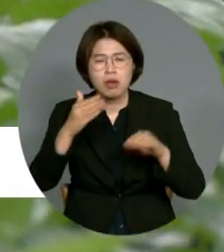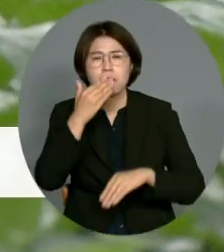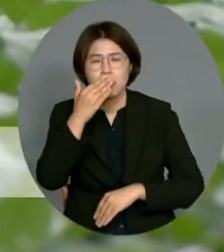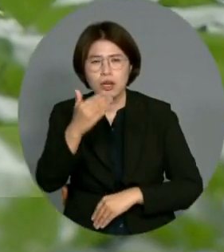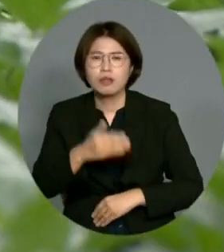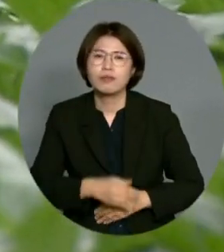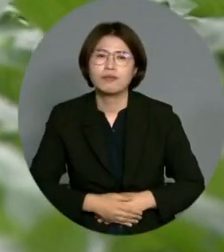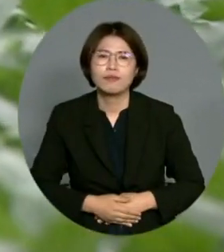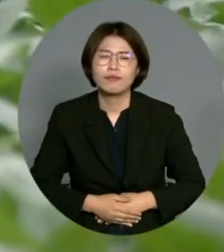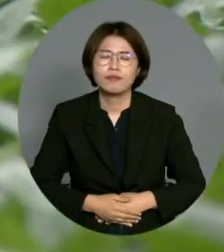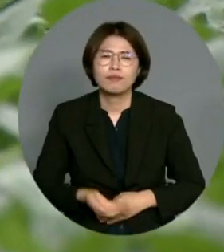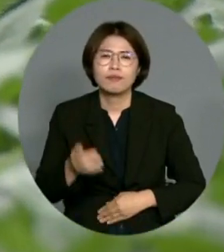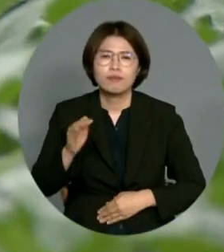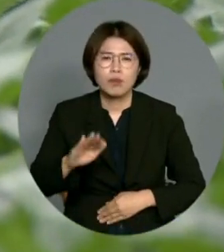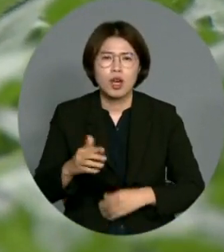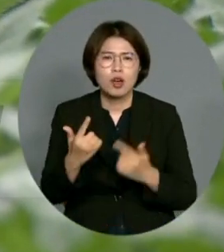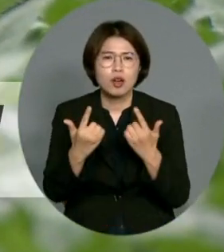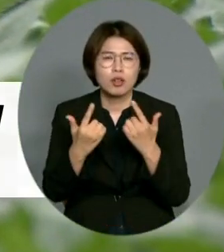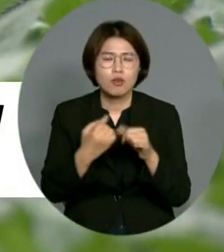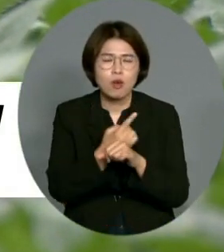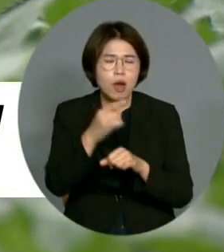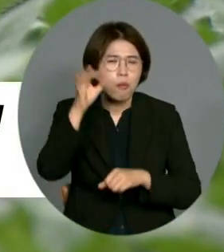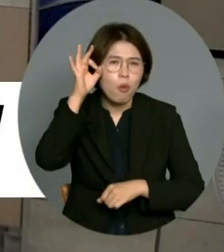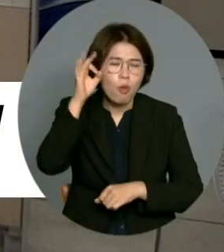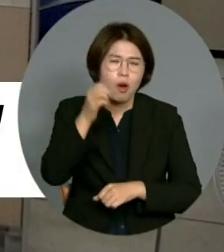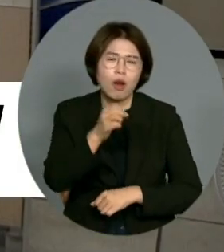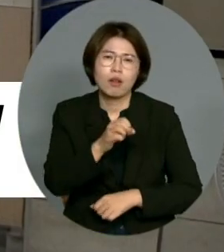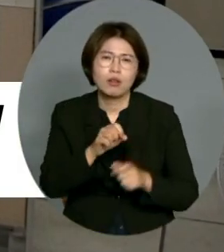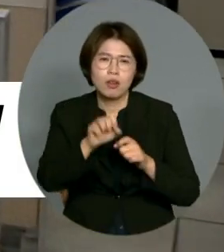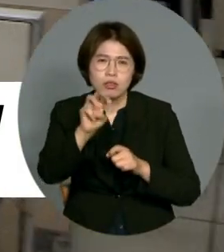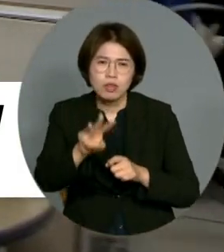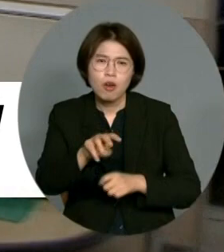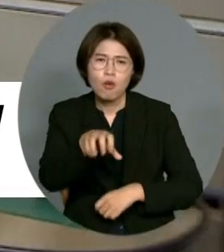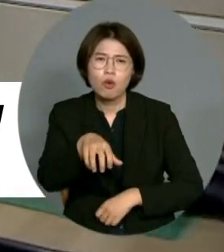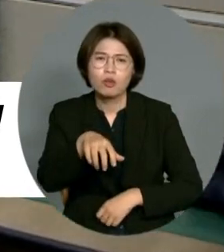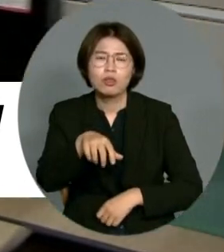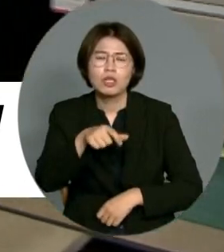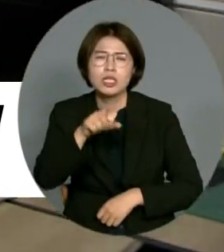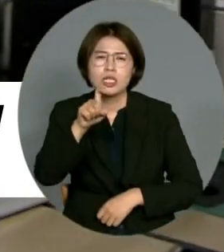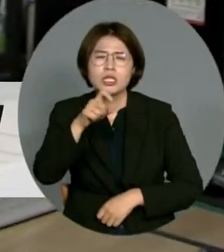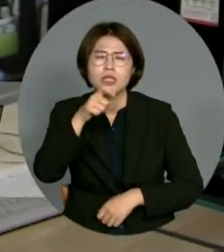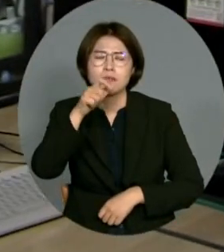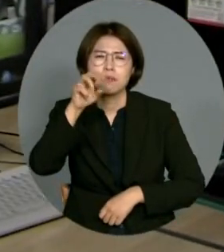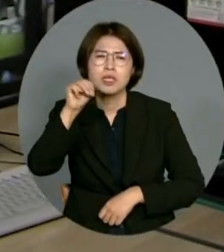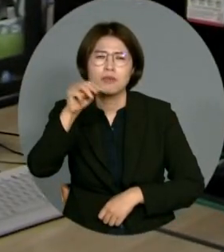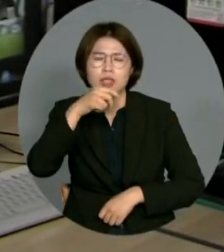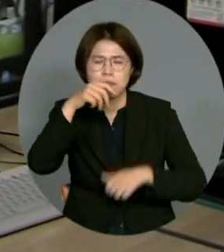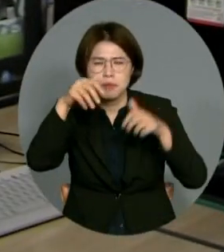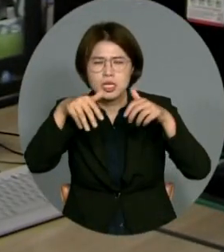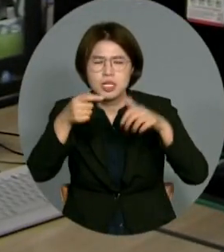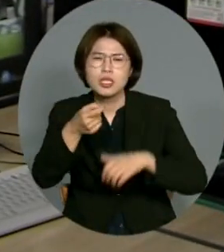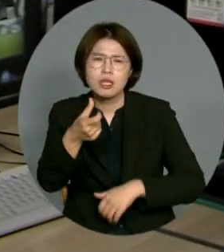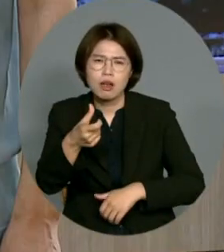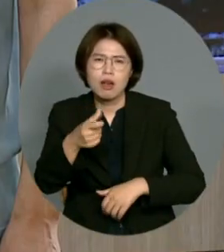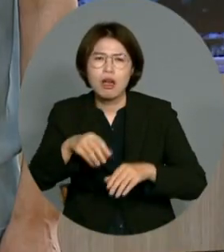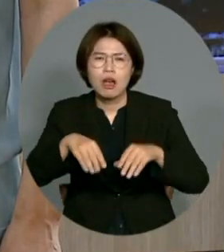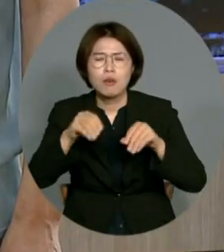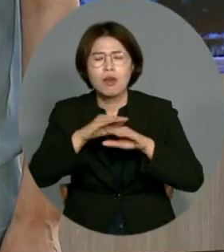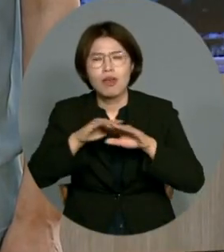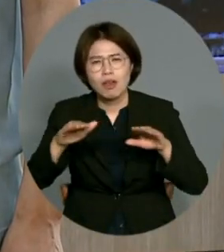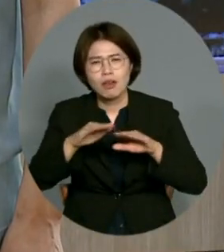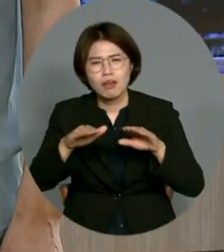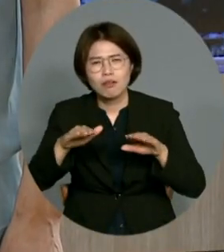판단됩니다. 다만 북부를 제외한 포항, 영천 등은 10mm 안팎의 적은 비가 내려 해갈에는 큰 도움이